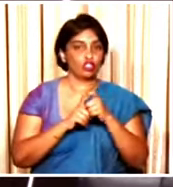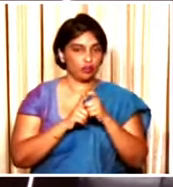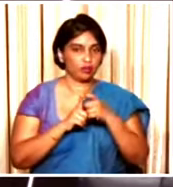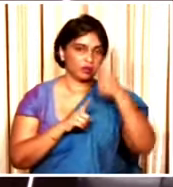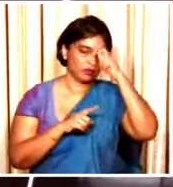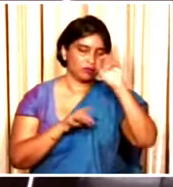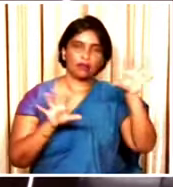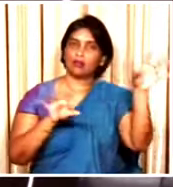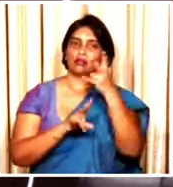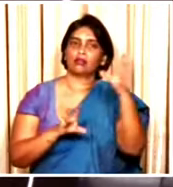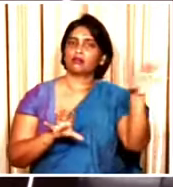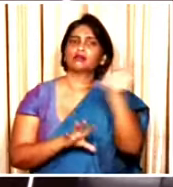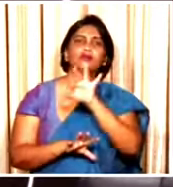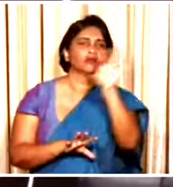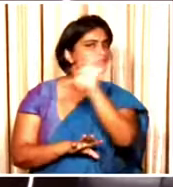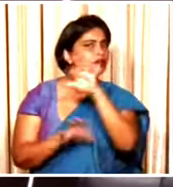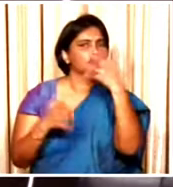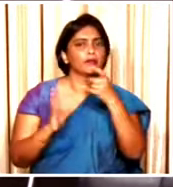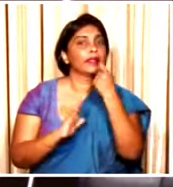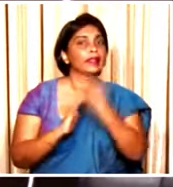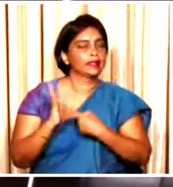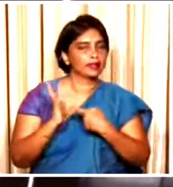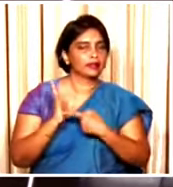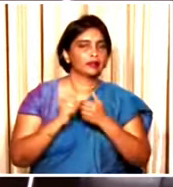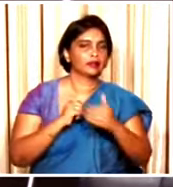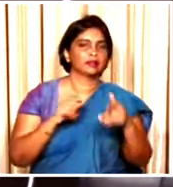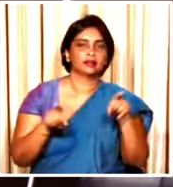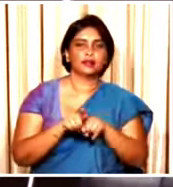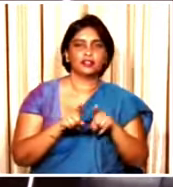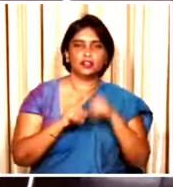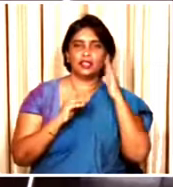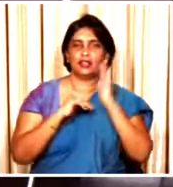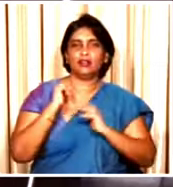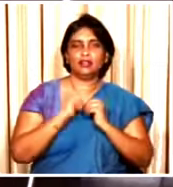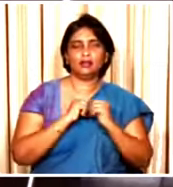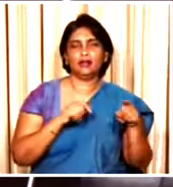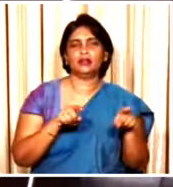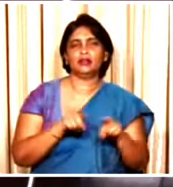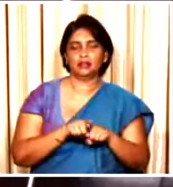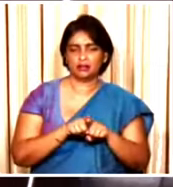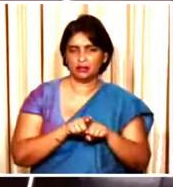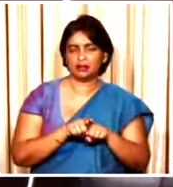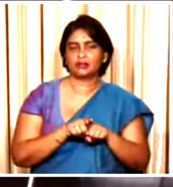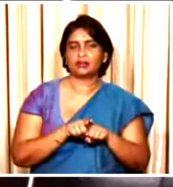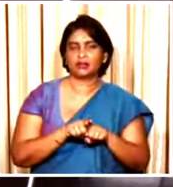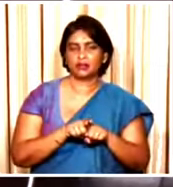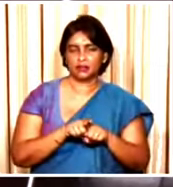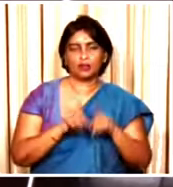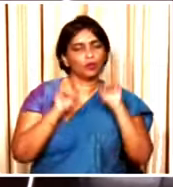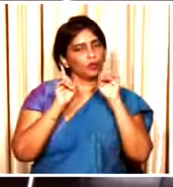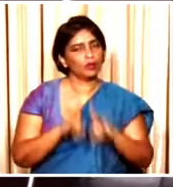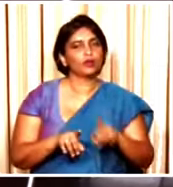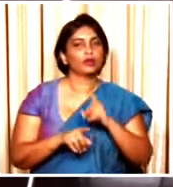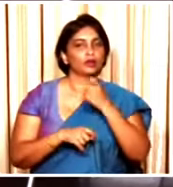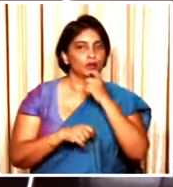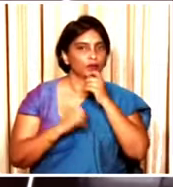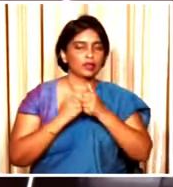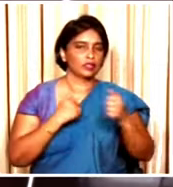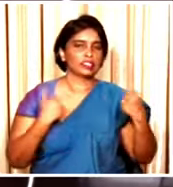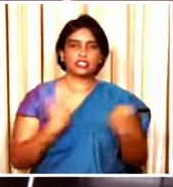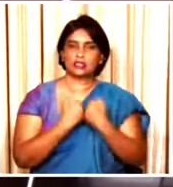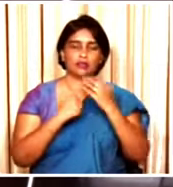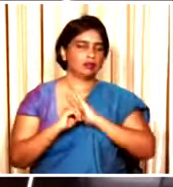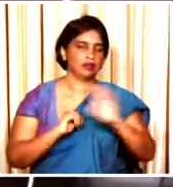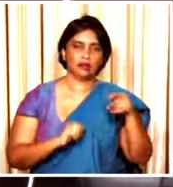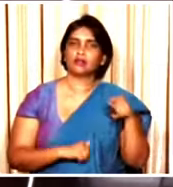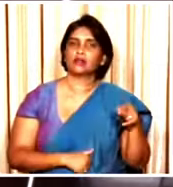මහත්තයත් පත් වෙලා තියෙනවා ඒක ඒ ඒ නීත්‍යානුකූලව ඒකට විරුද්ධ නම් ඒකට අධිකරණයට යන්න තිබුණා කිසිම අධිකරණයක් ඒක අභියෝගයට පත් කළා